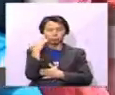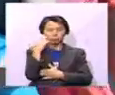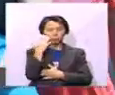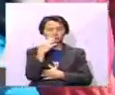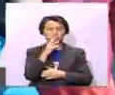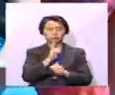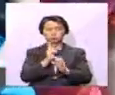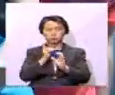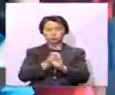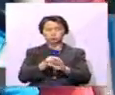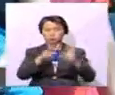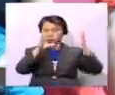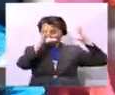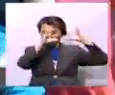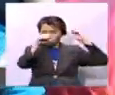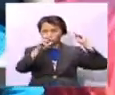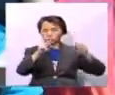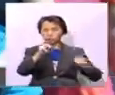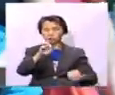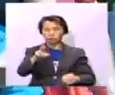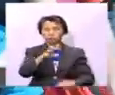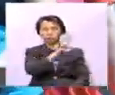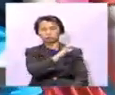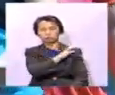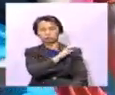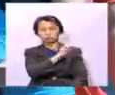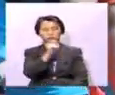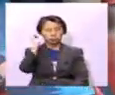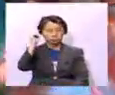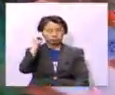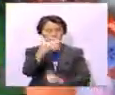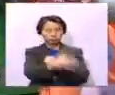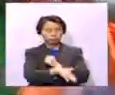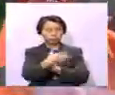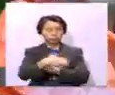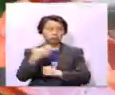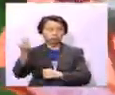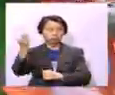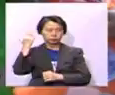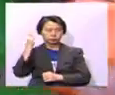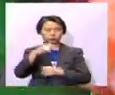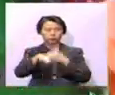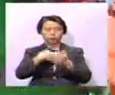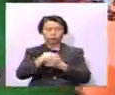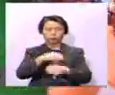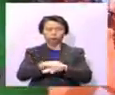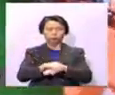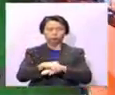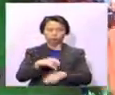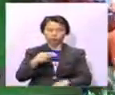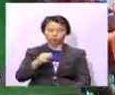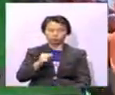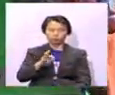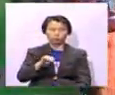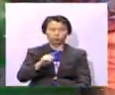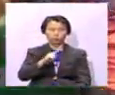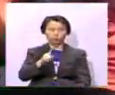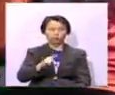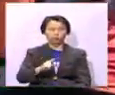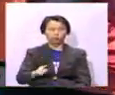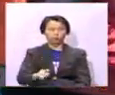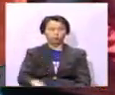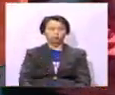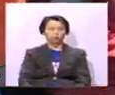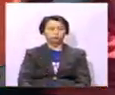turut disertai Duta NR, jurulatih skuad remaja badminton negara yang juga bekas juara All England, Hafiz Hashim.